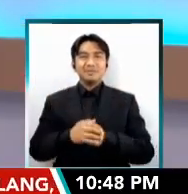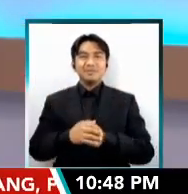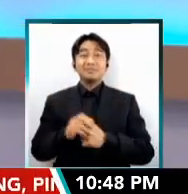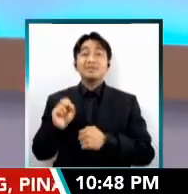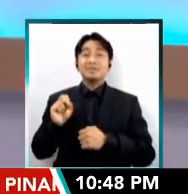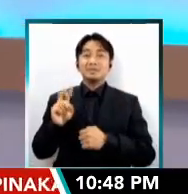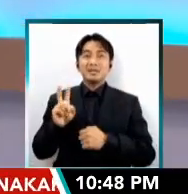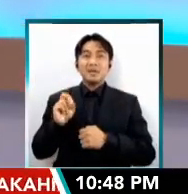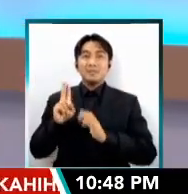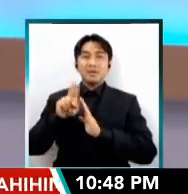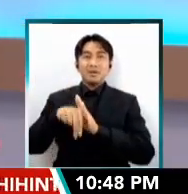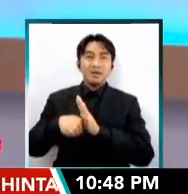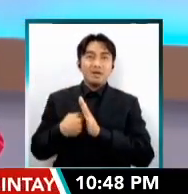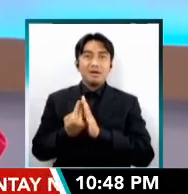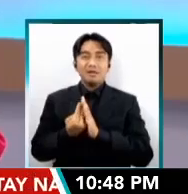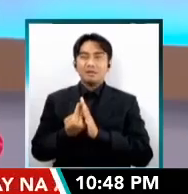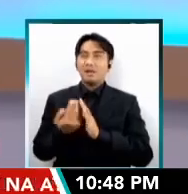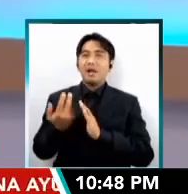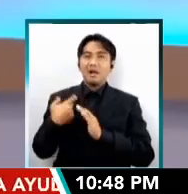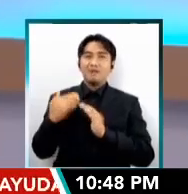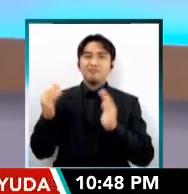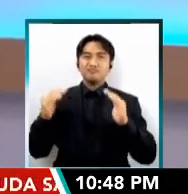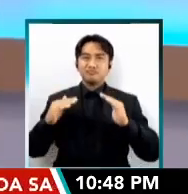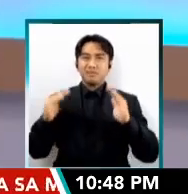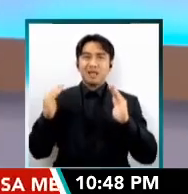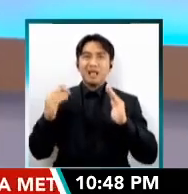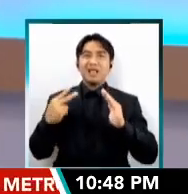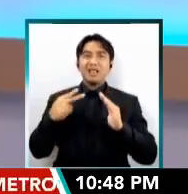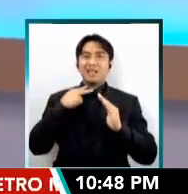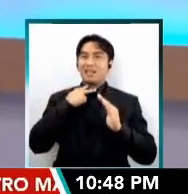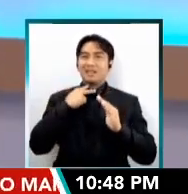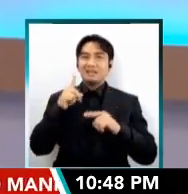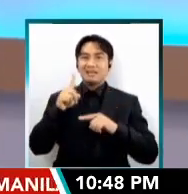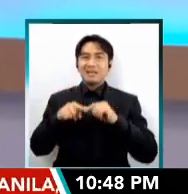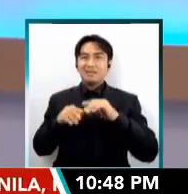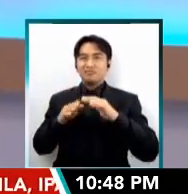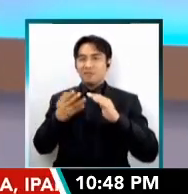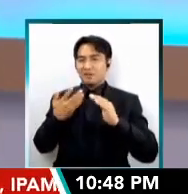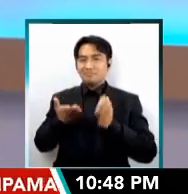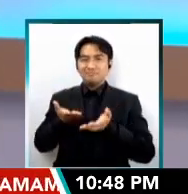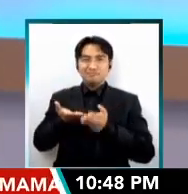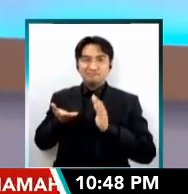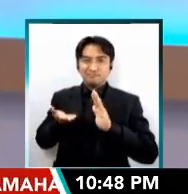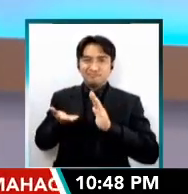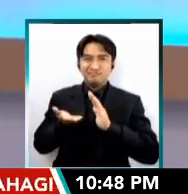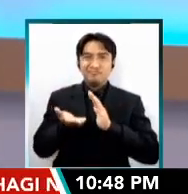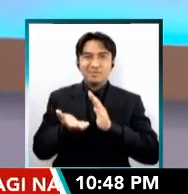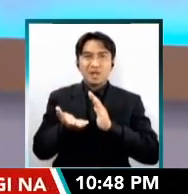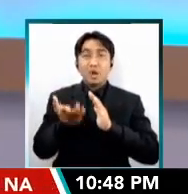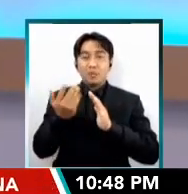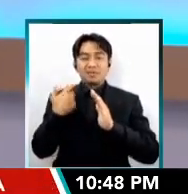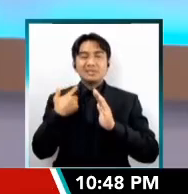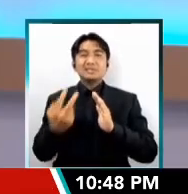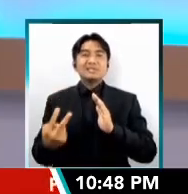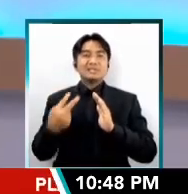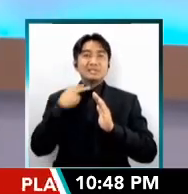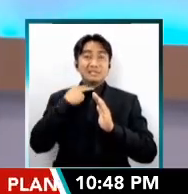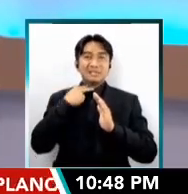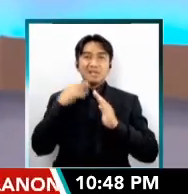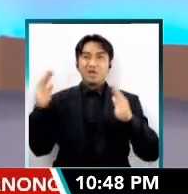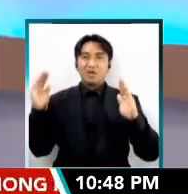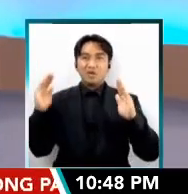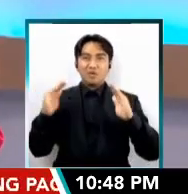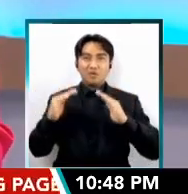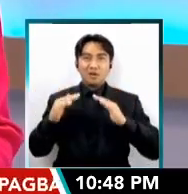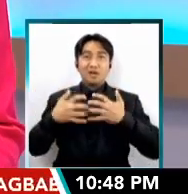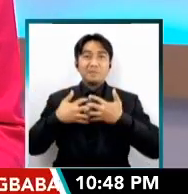lang naman yan ato mano na hindi nadaanan, abay na-stuck kasi yung bascules. Sana naman I pronounce it right,